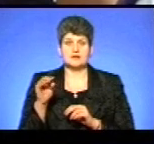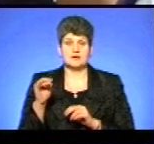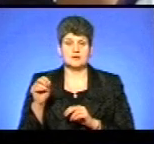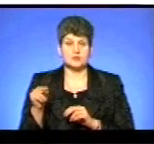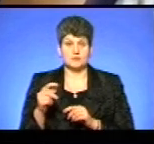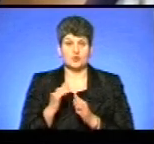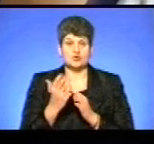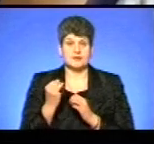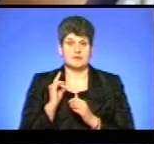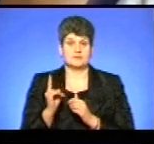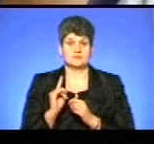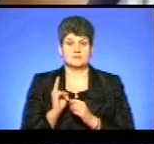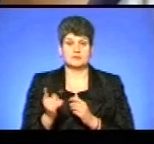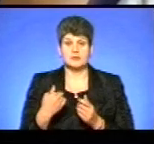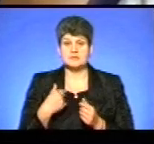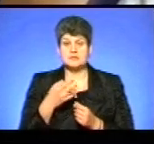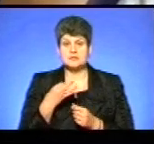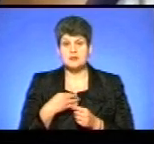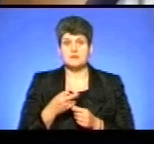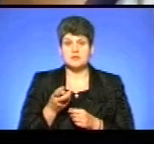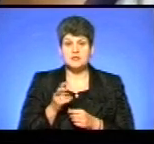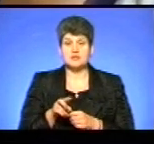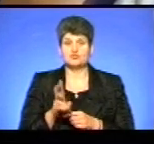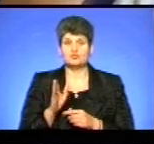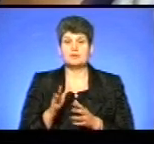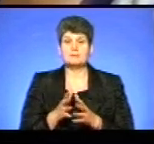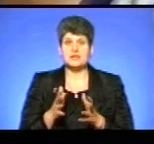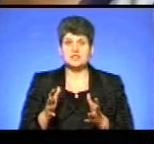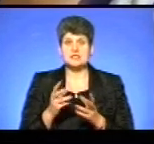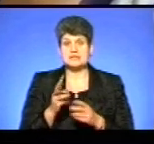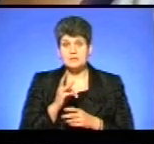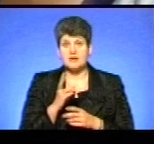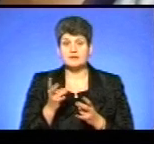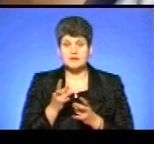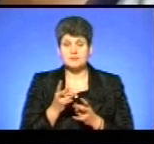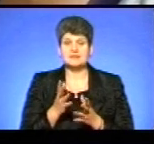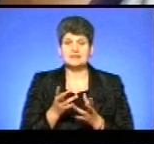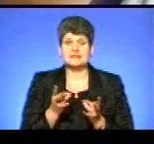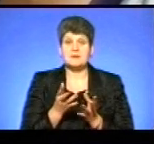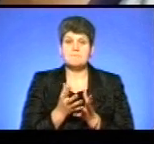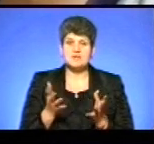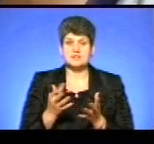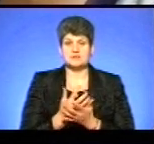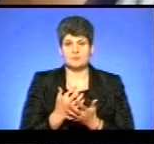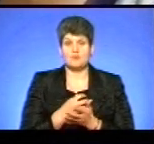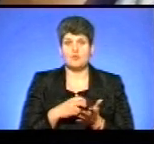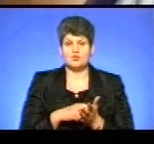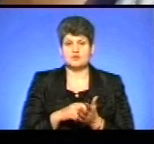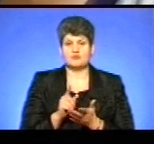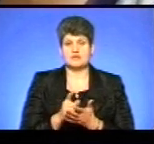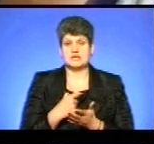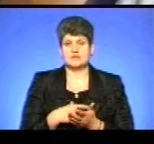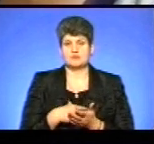день добиратися. Нам сказали, прийшли, сказали, щоб більша зарплата була, нам треба більше заробити, бо пошта має на себе